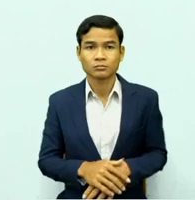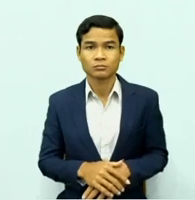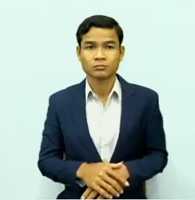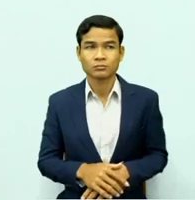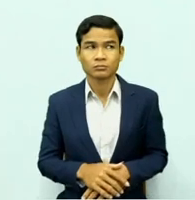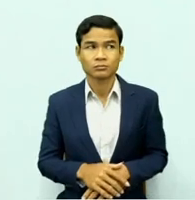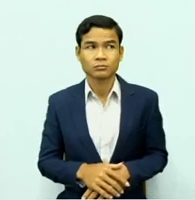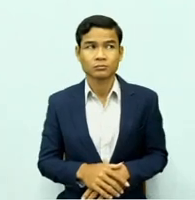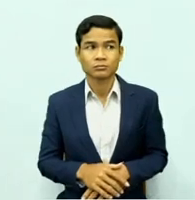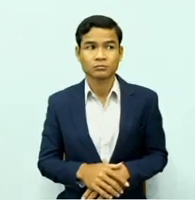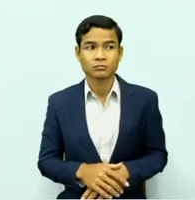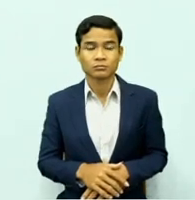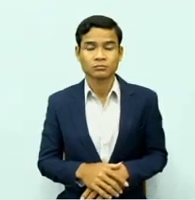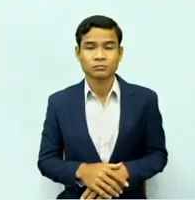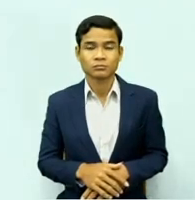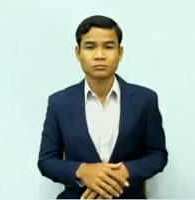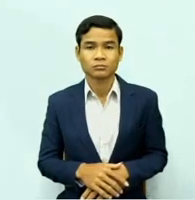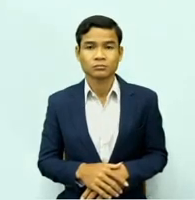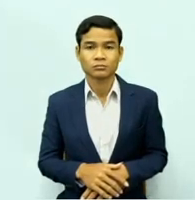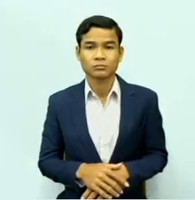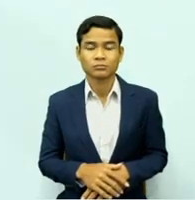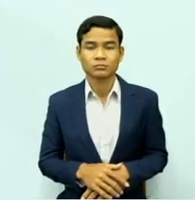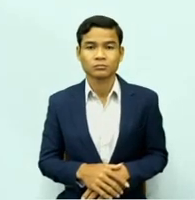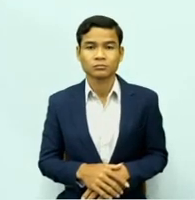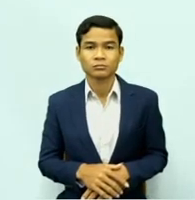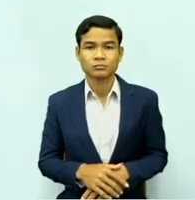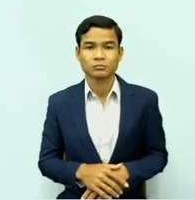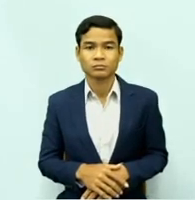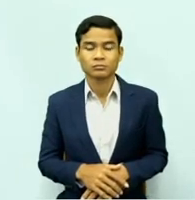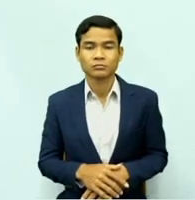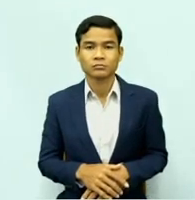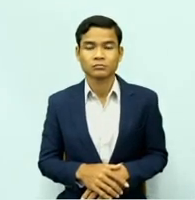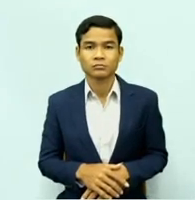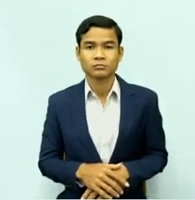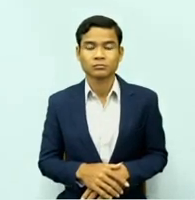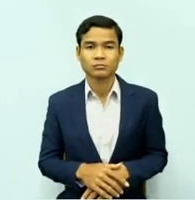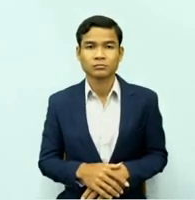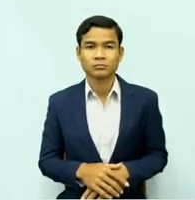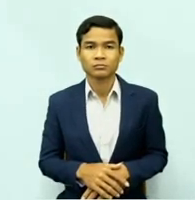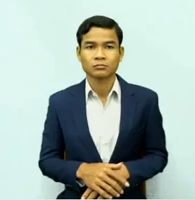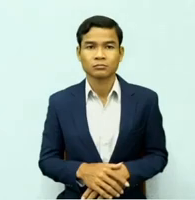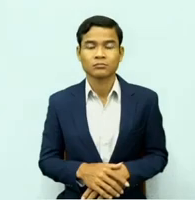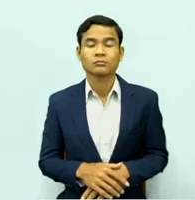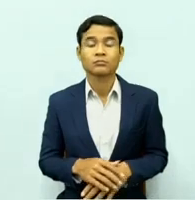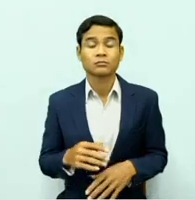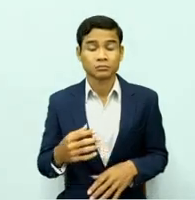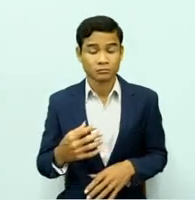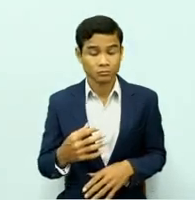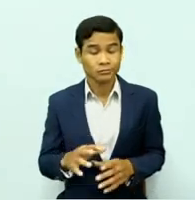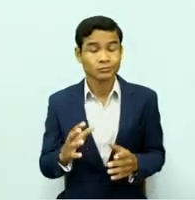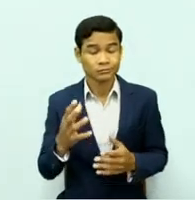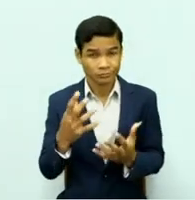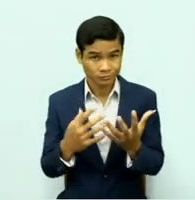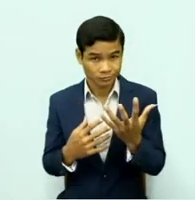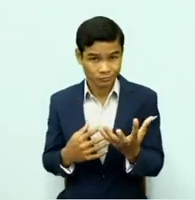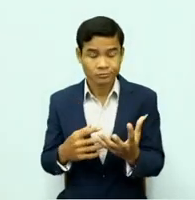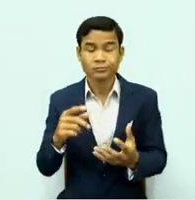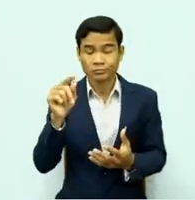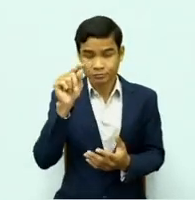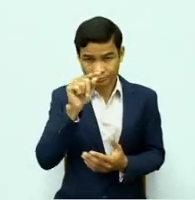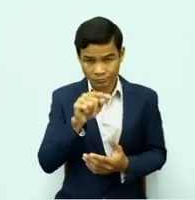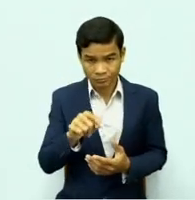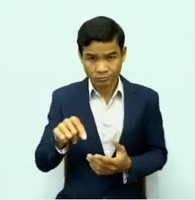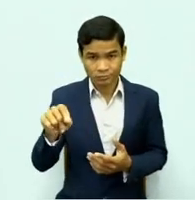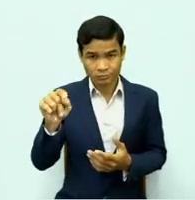មើល ចា គូស នេះ អ្នក គ្រូ បញ្ជាក់ ឲ្យ វា ជា ចាន បាយ ណា ទម្រង់ មូល បែប នេះ អ្នក គ្រូ